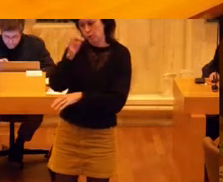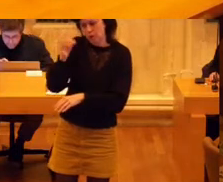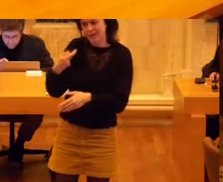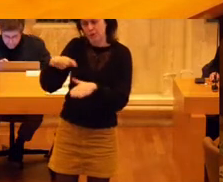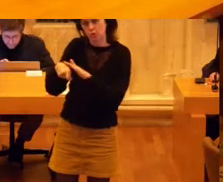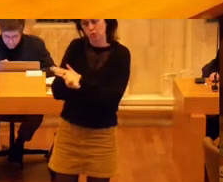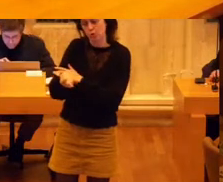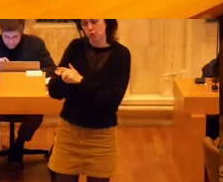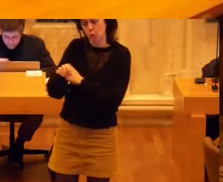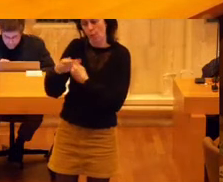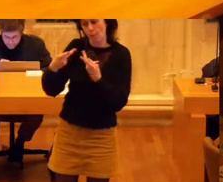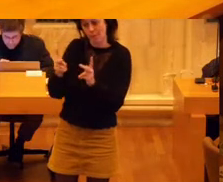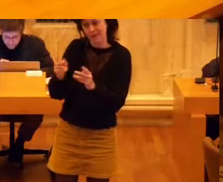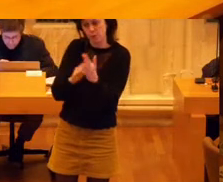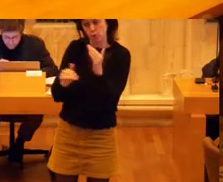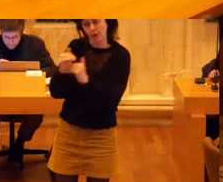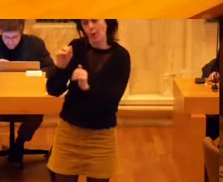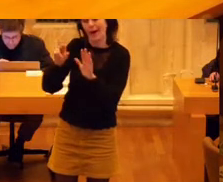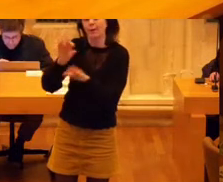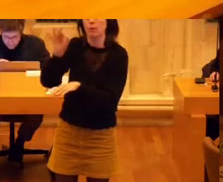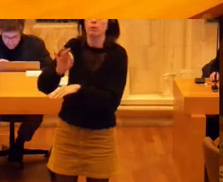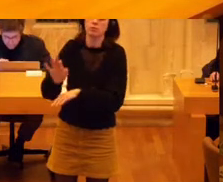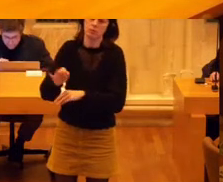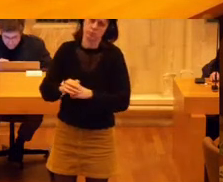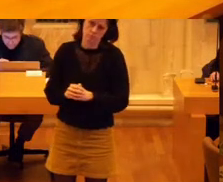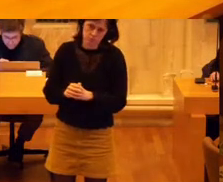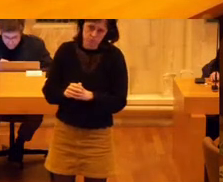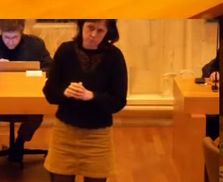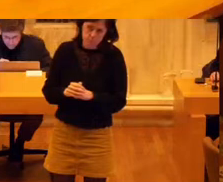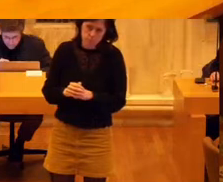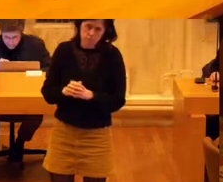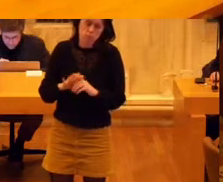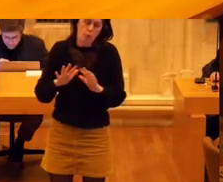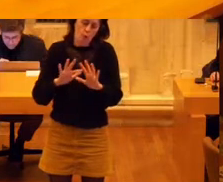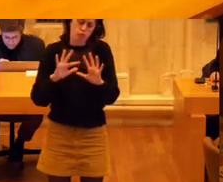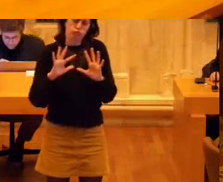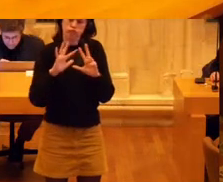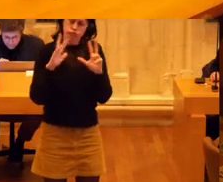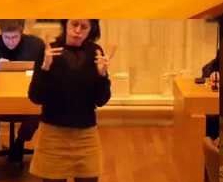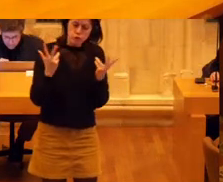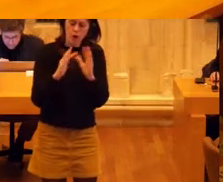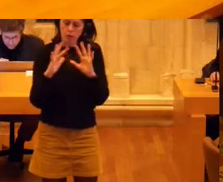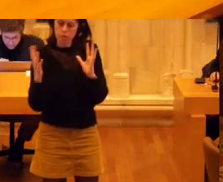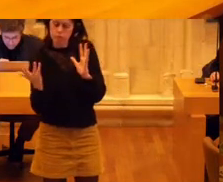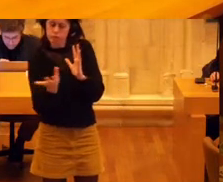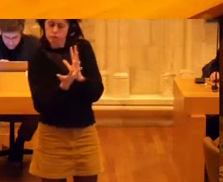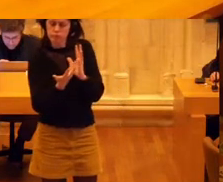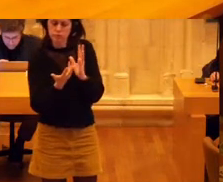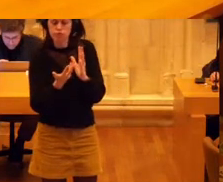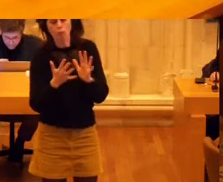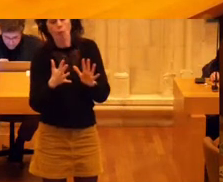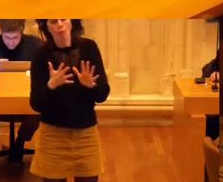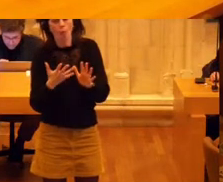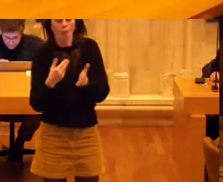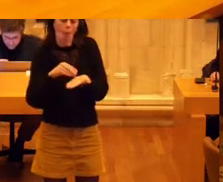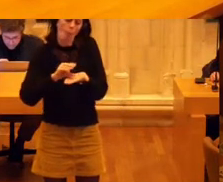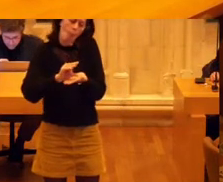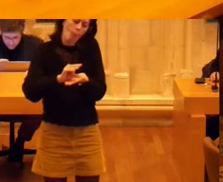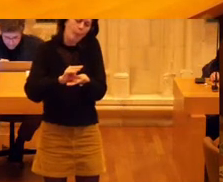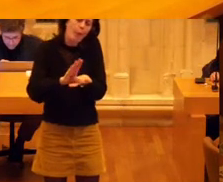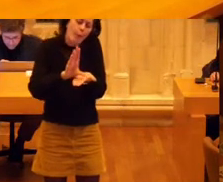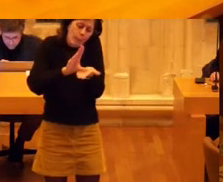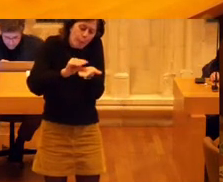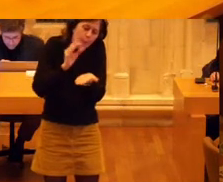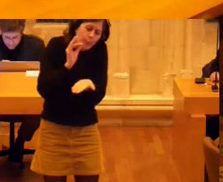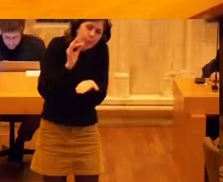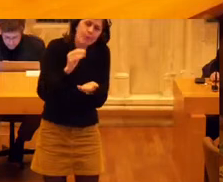supérieur à 80%. Mais sinon, c'est quand même des sommes qui sont pas mineures pour